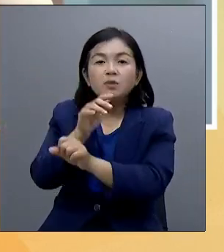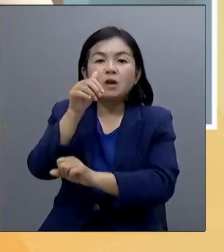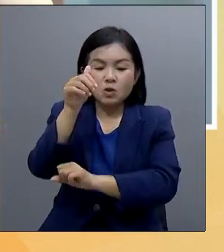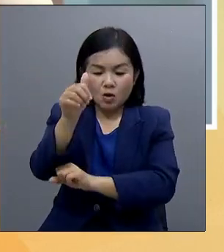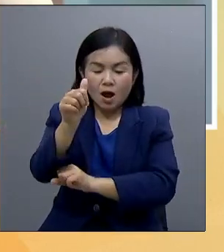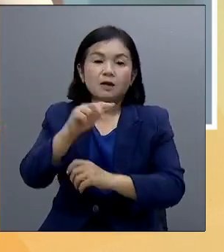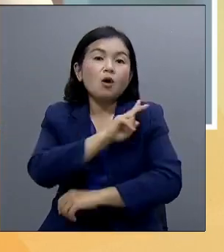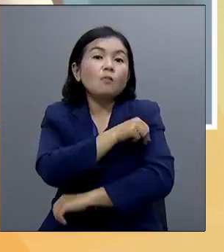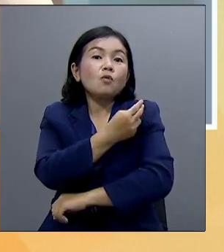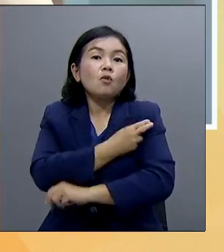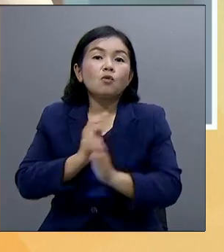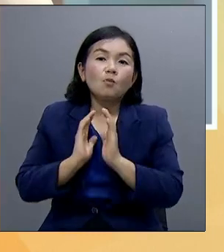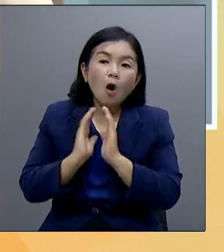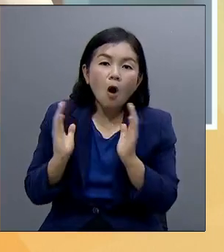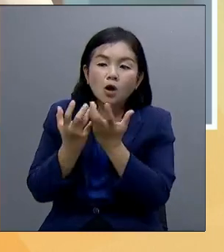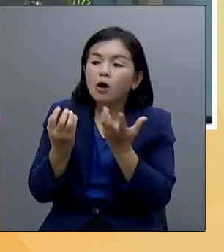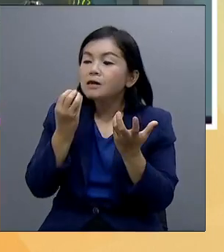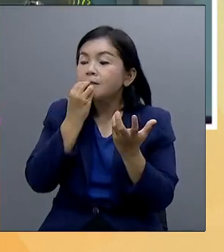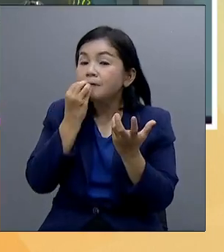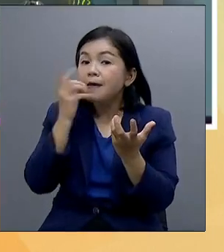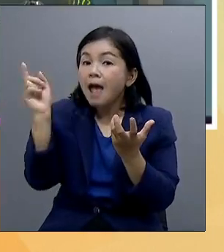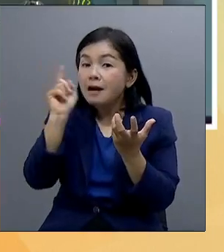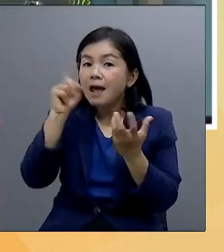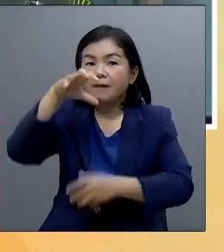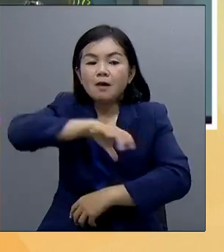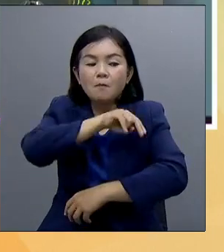ชานักกำหนดอาหารโรงพยาบาลพระมงกุฎเกล้าที่มารู้ทัน